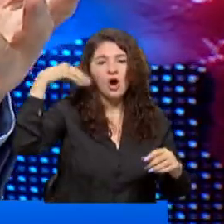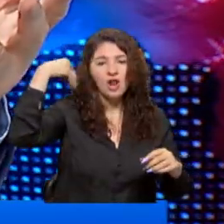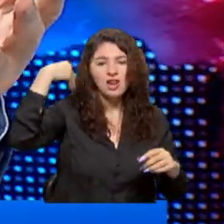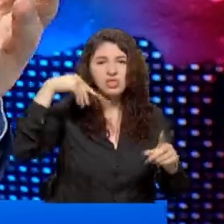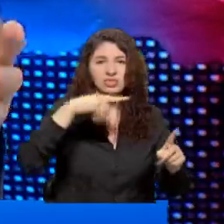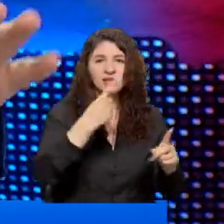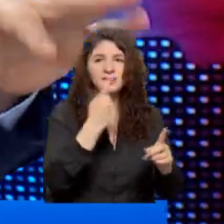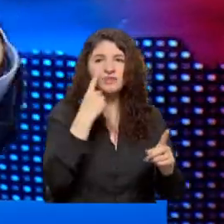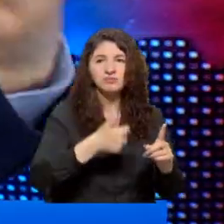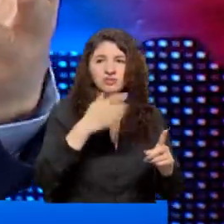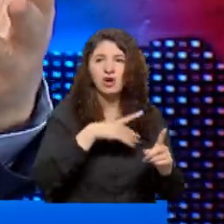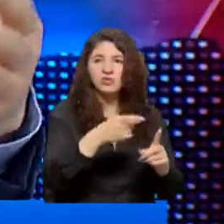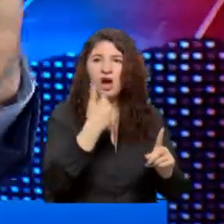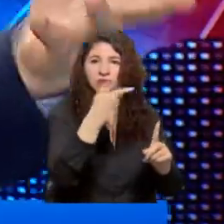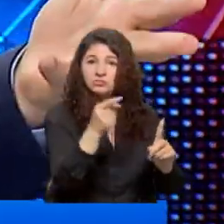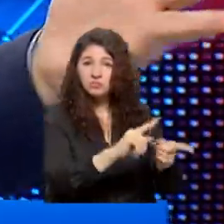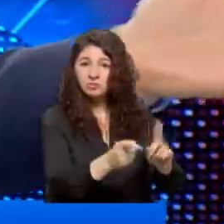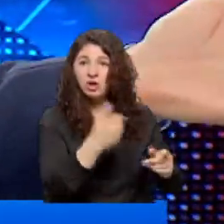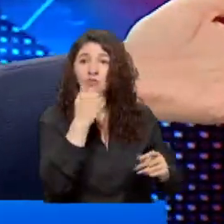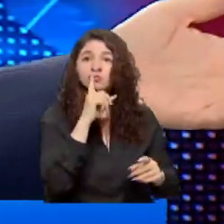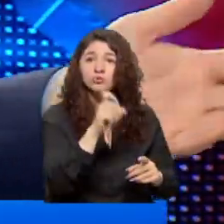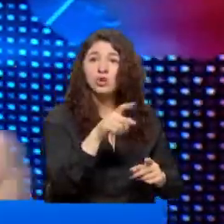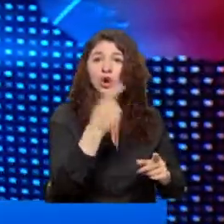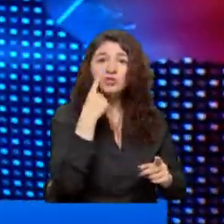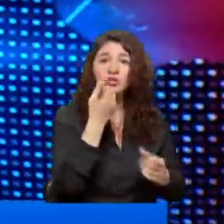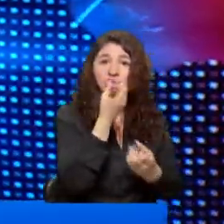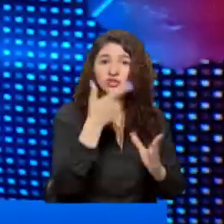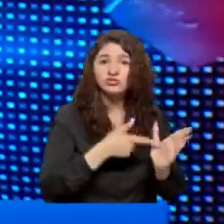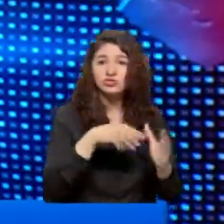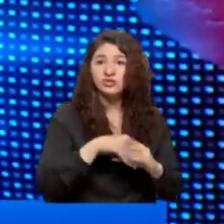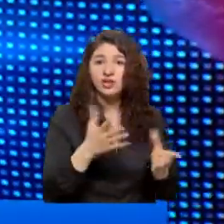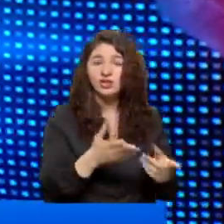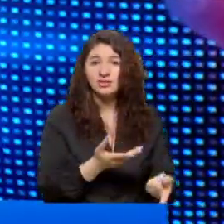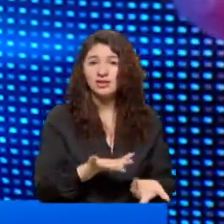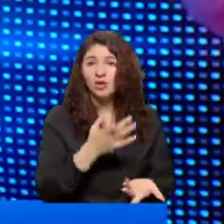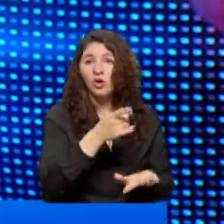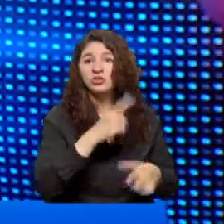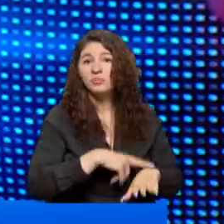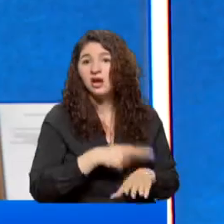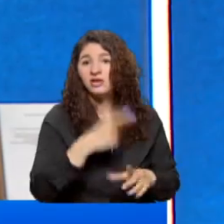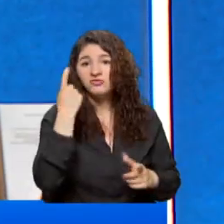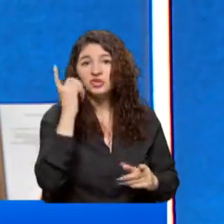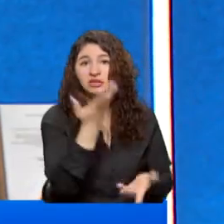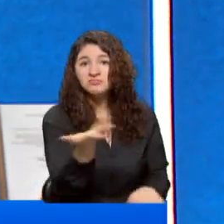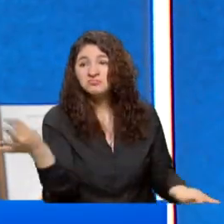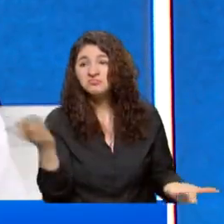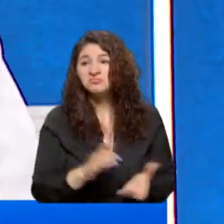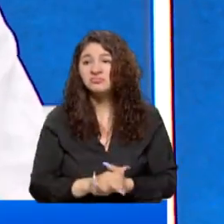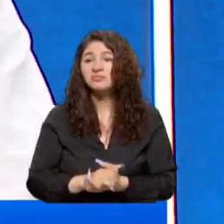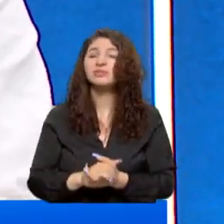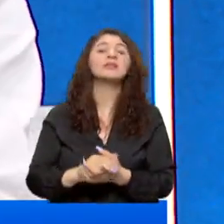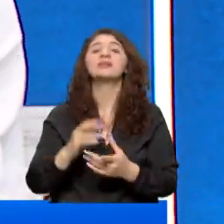devlet başkanı galiba onu anlatıyor soruları sonra artık olma çift Evet evet evet o zaman ki vizyon işte Zaten